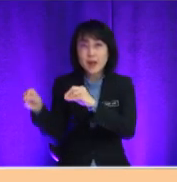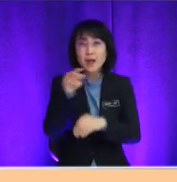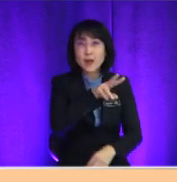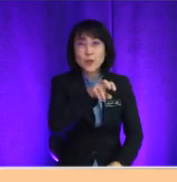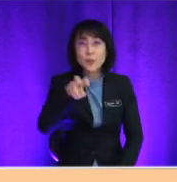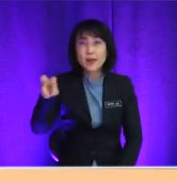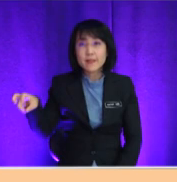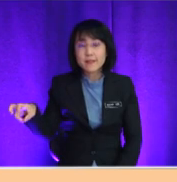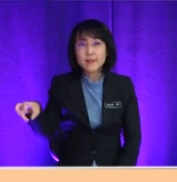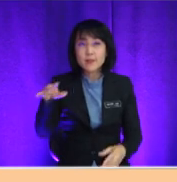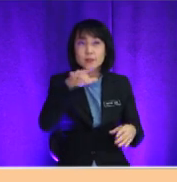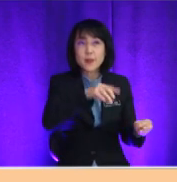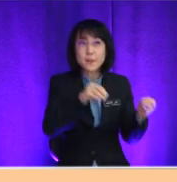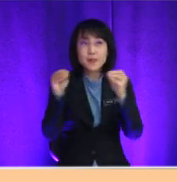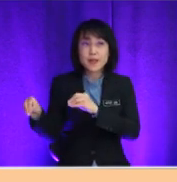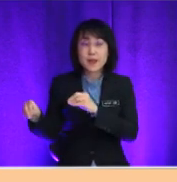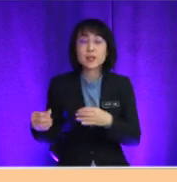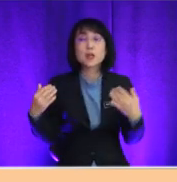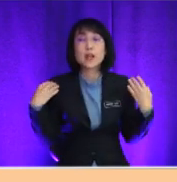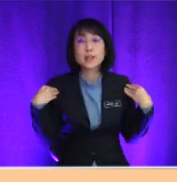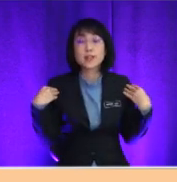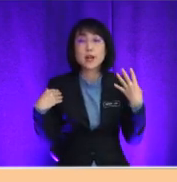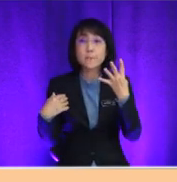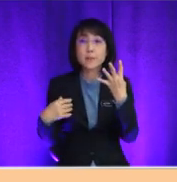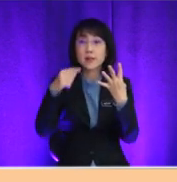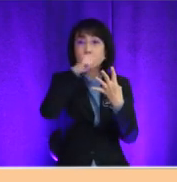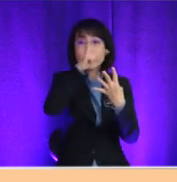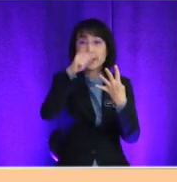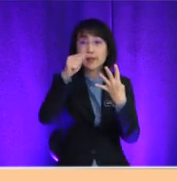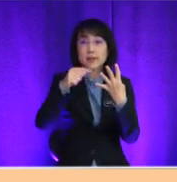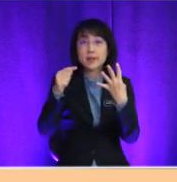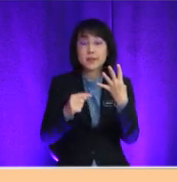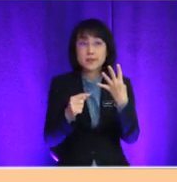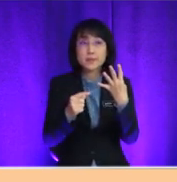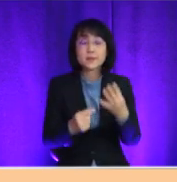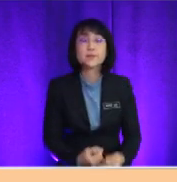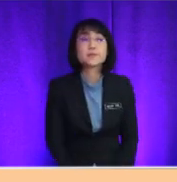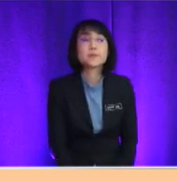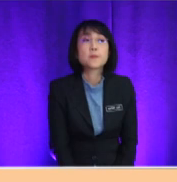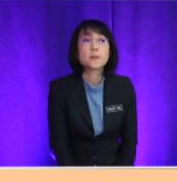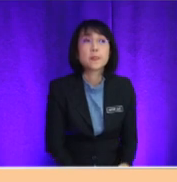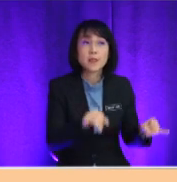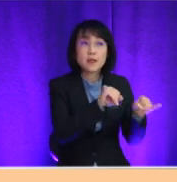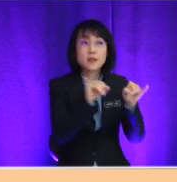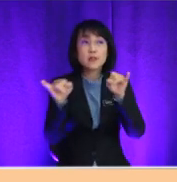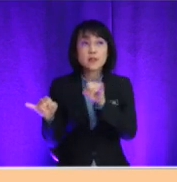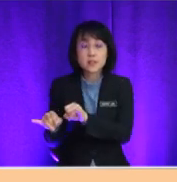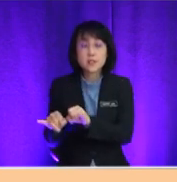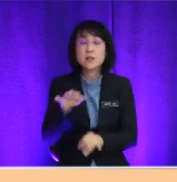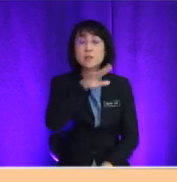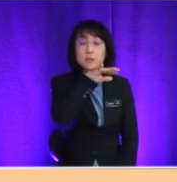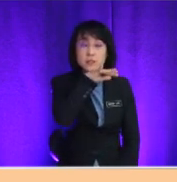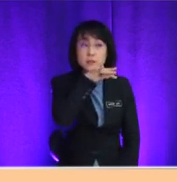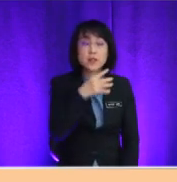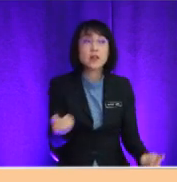jadi kalau kita lihat ada empat empat jenis pencemaran yang berlaku